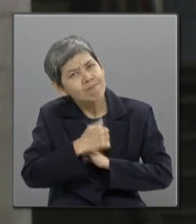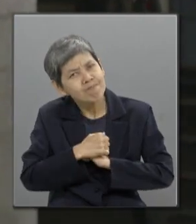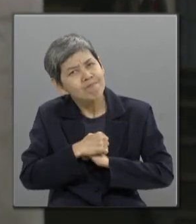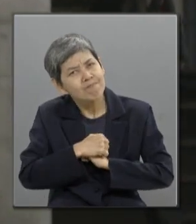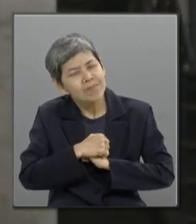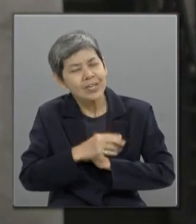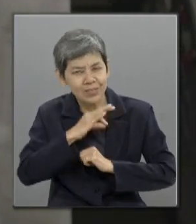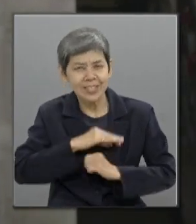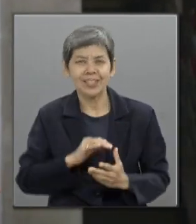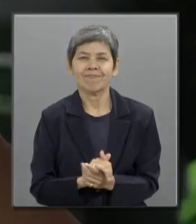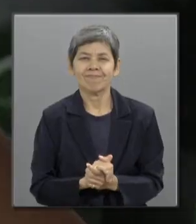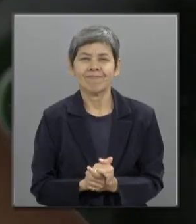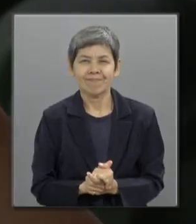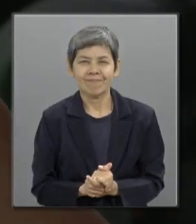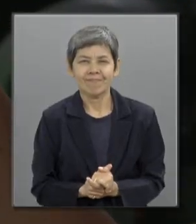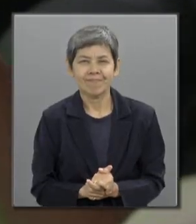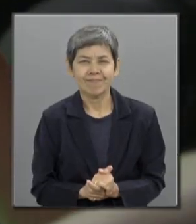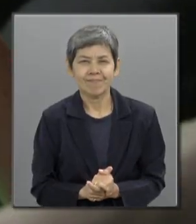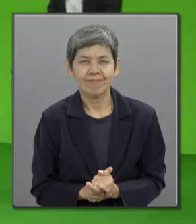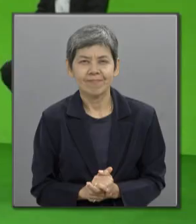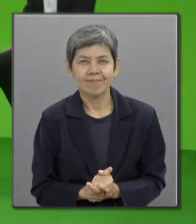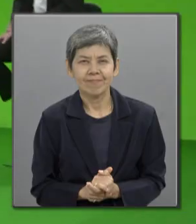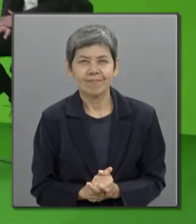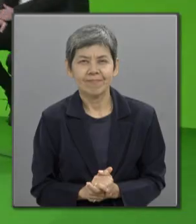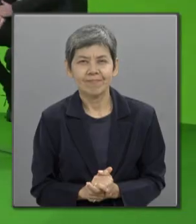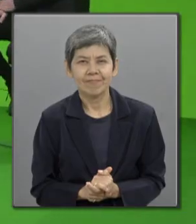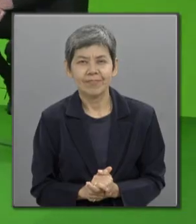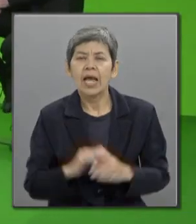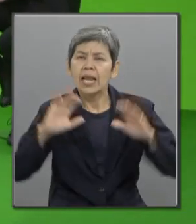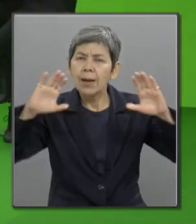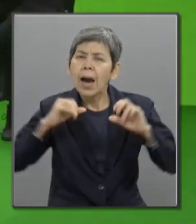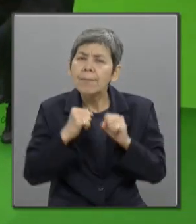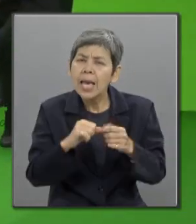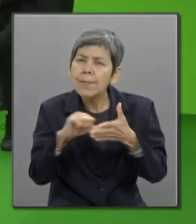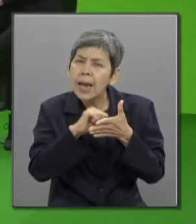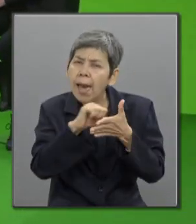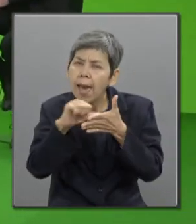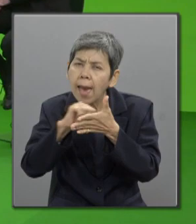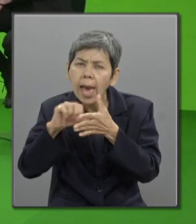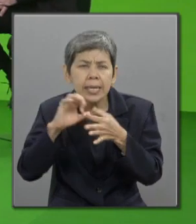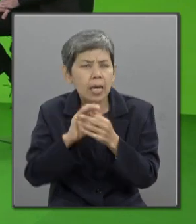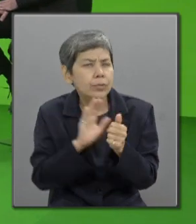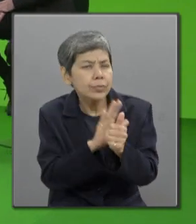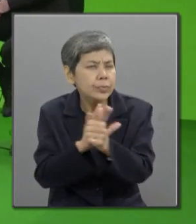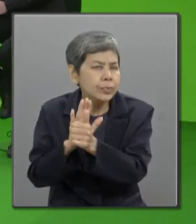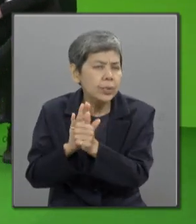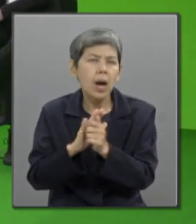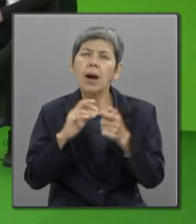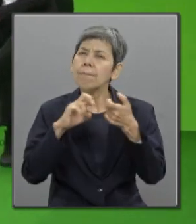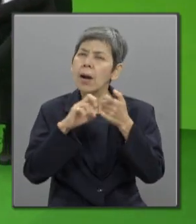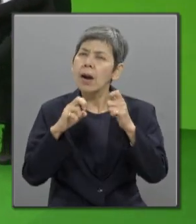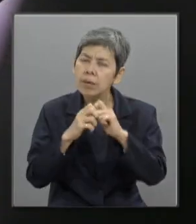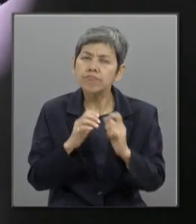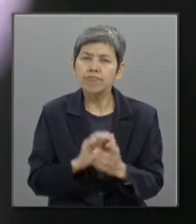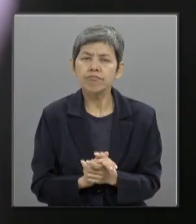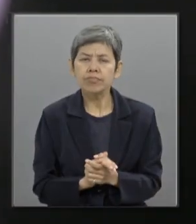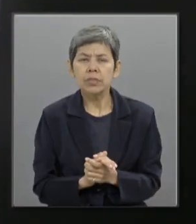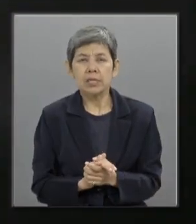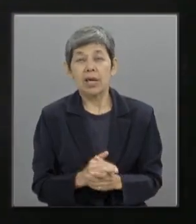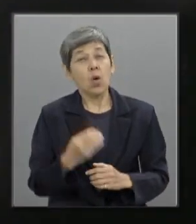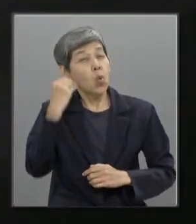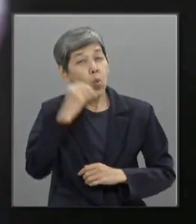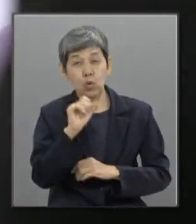การข่าวเลยค่ะ แต่ปัญหาที่รัฐบาลพยายามแก้ก็คือเรื่องการเยียวยาปัญหาเฉพาะหน้านะคะ